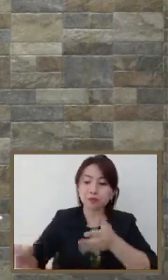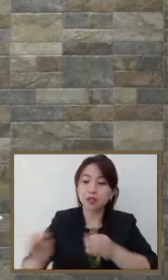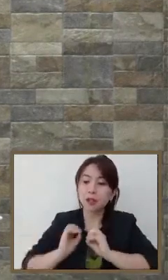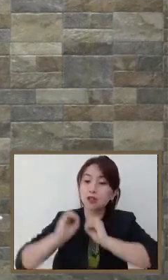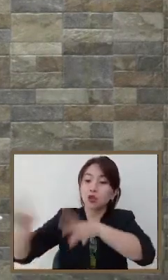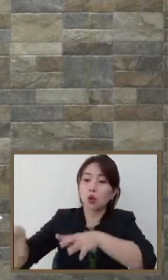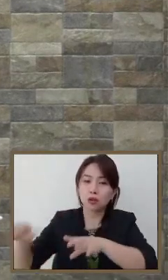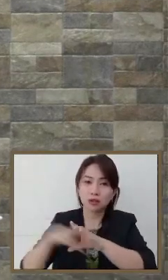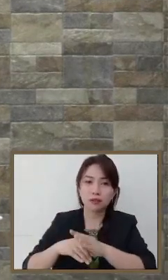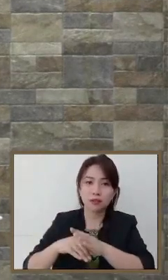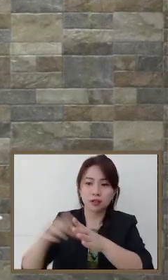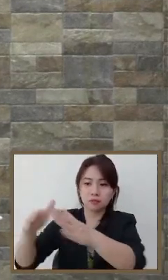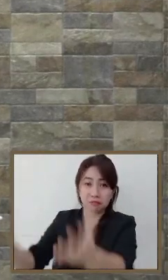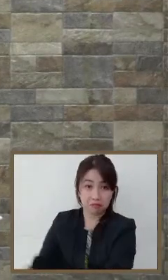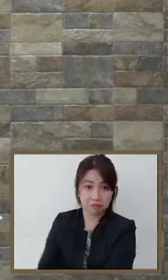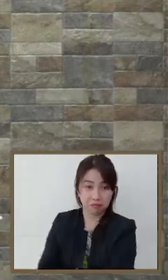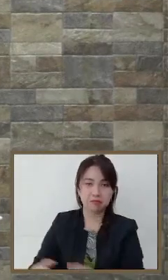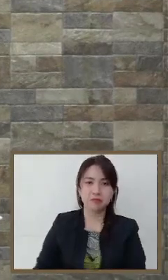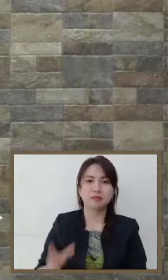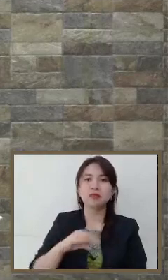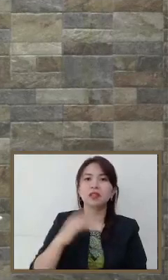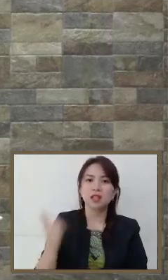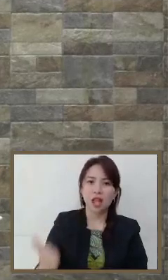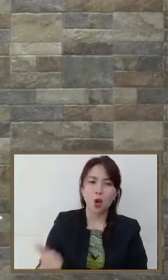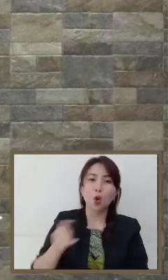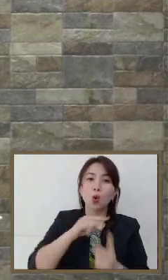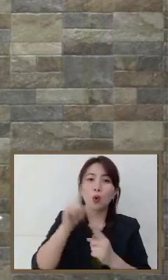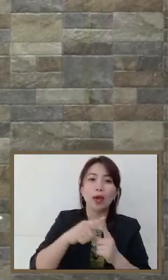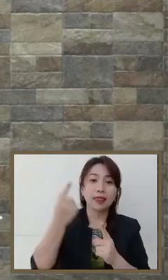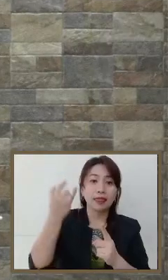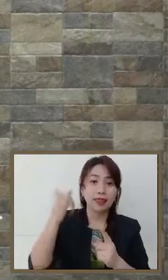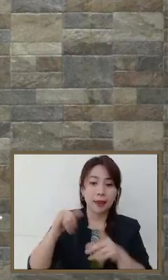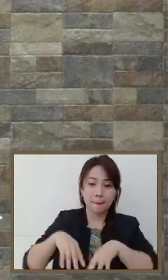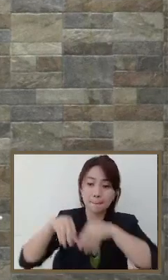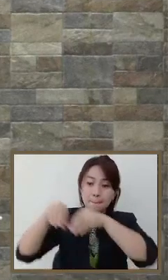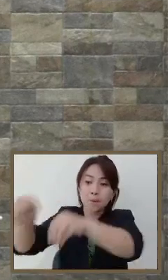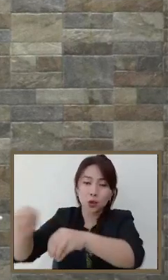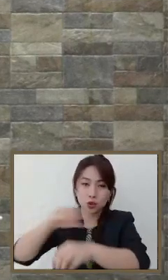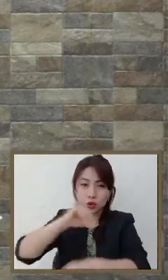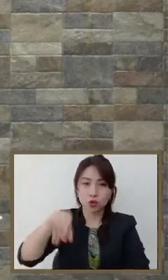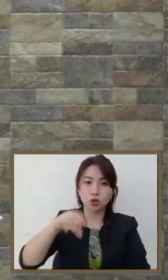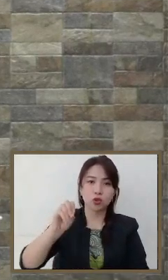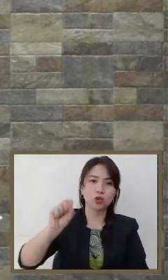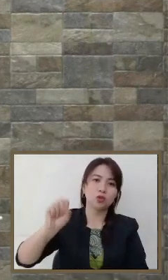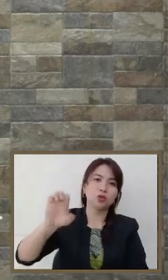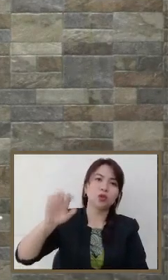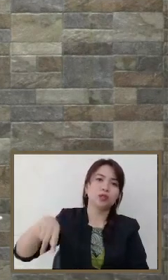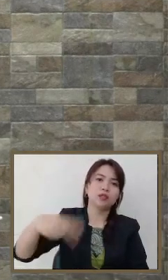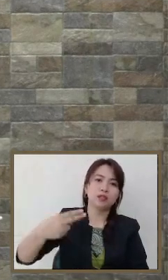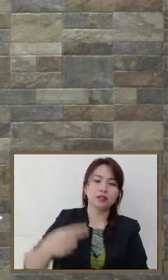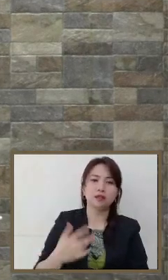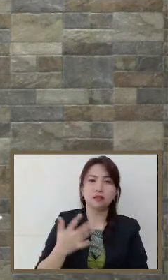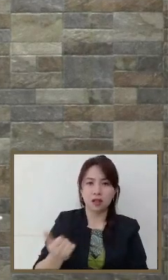kumakan lang nasa loob na ng ng ng hukay o ng ng ng malalim na hukay si Joseph may naglalakad mga